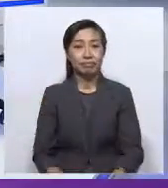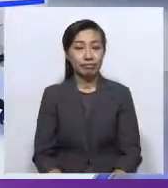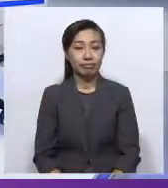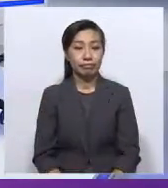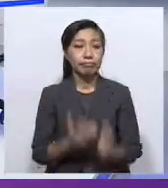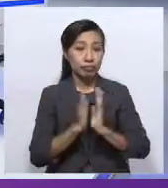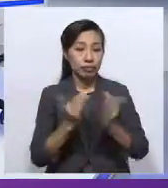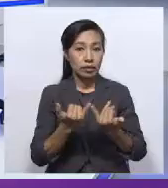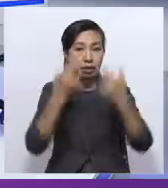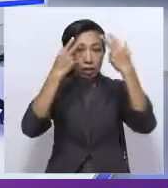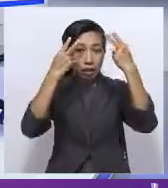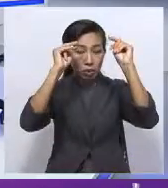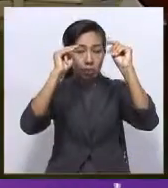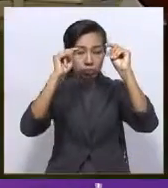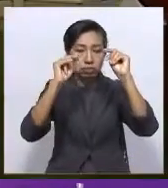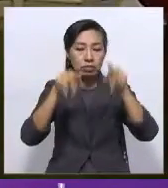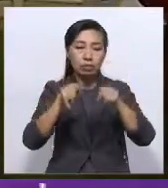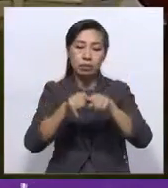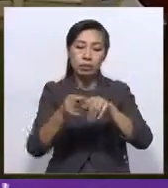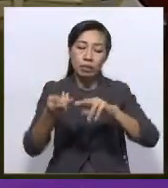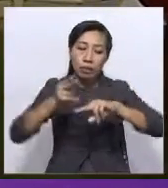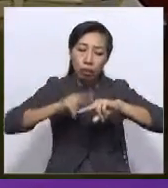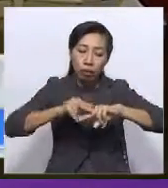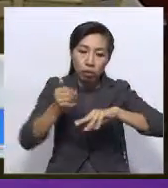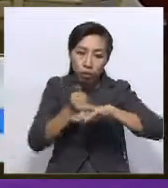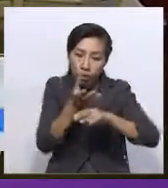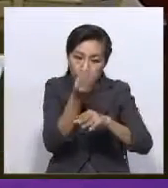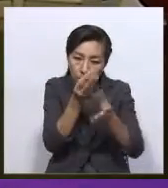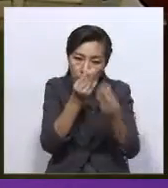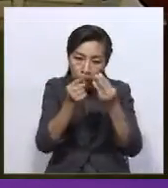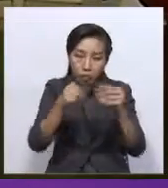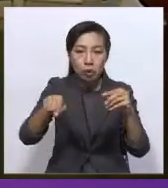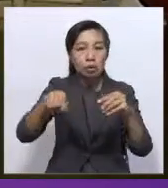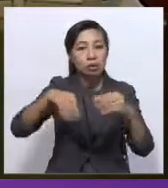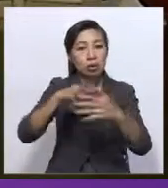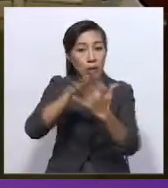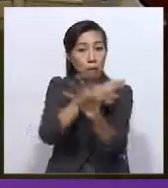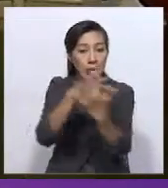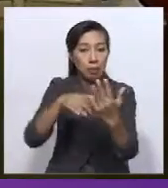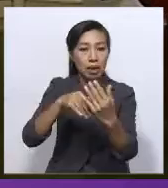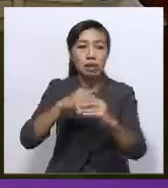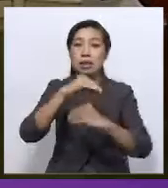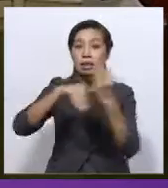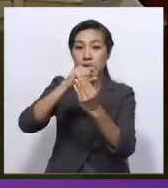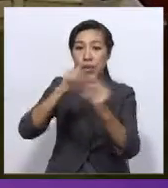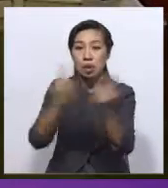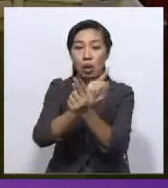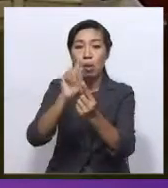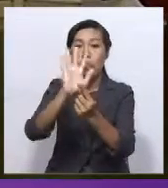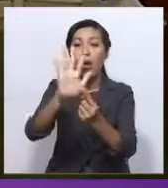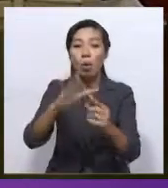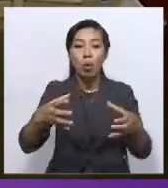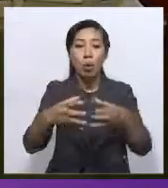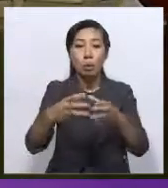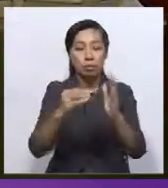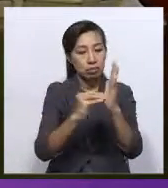านุคะนายกรัฐมนตรีนะคะรับฟังข้อเสนอการพัฒนาเศรษฐกิจและสังคมของกลุ่มจังหวัดภาคกลางตอนล่าง2